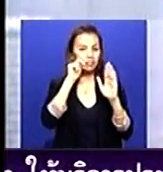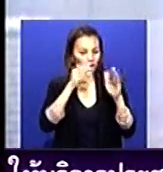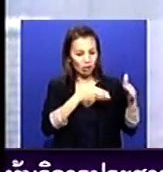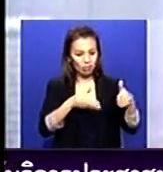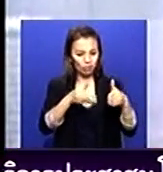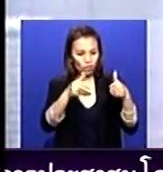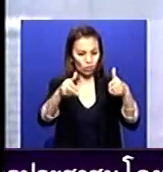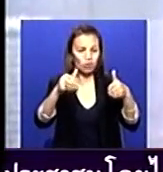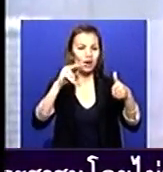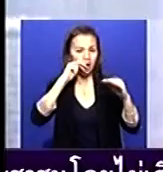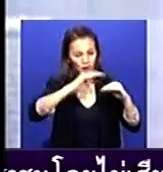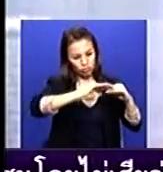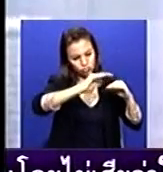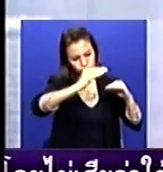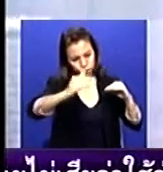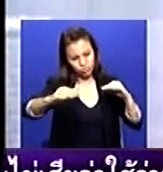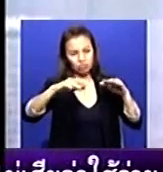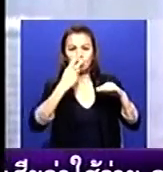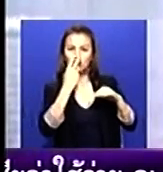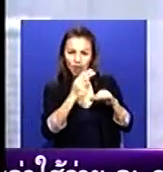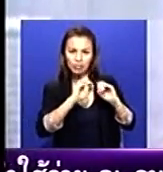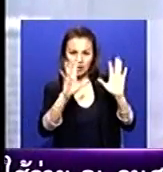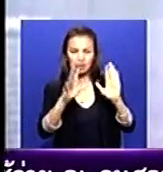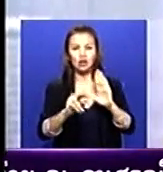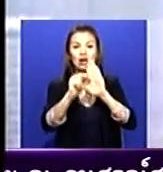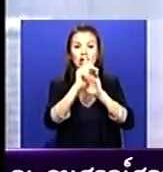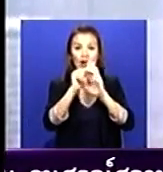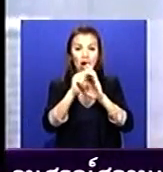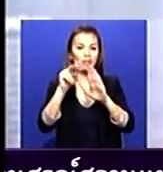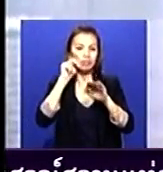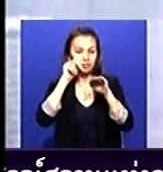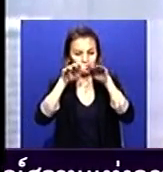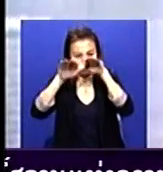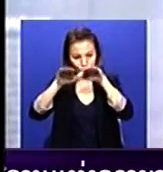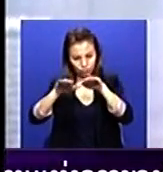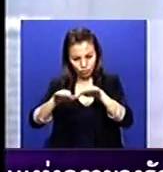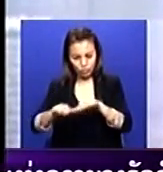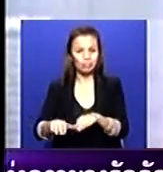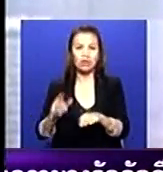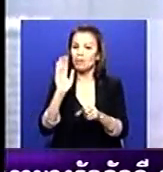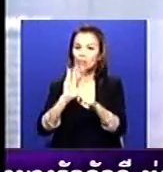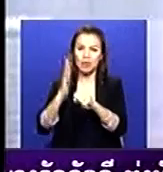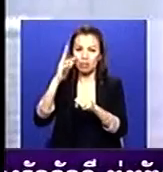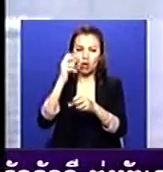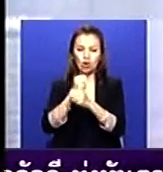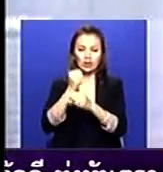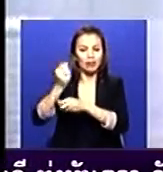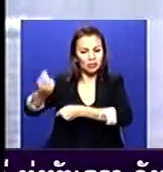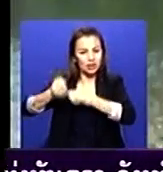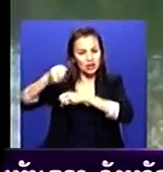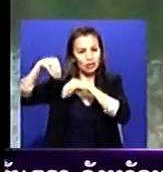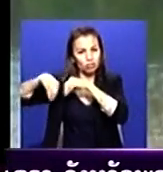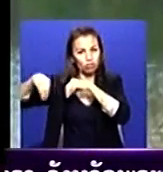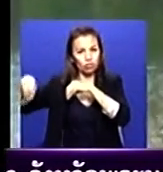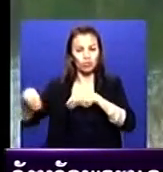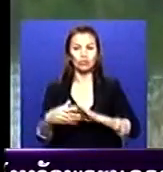สันดอนทรายกลางแม่น้ำส่วนที่จังหวัดน่านค่ะระดับน้ำในอ่างเก็บน้ำหลายแห่งไม่พอสำหรับผันน้ำเข้าพื้นที่การเกษตรชาวบ้